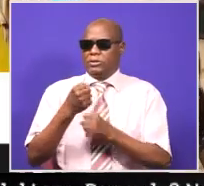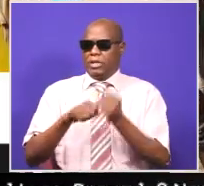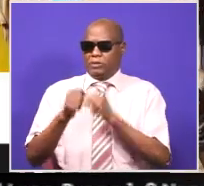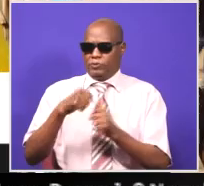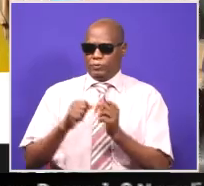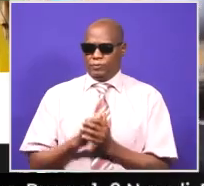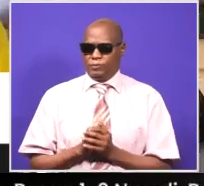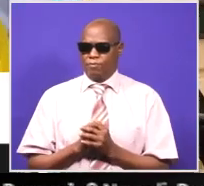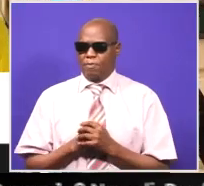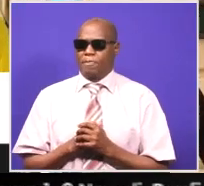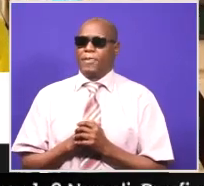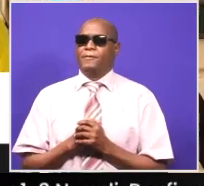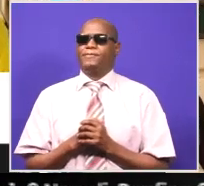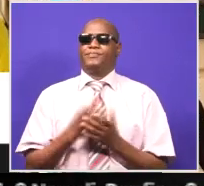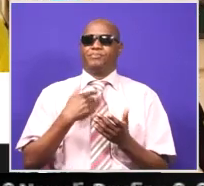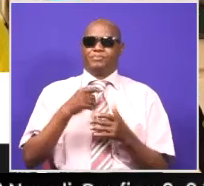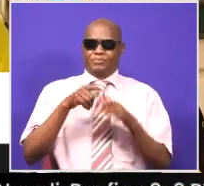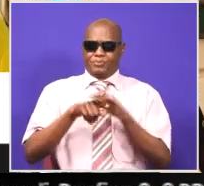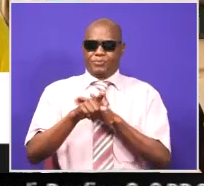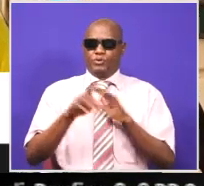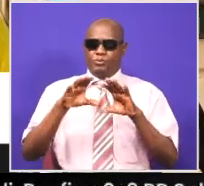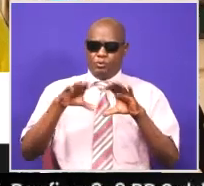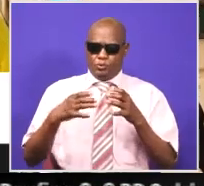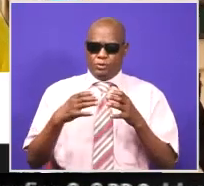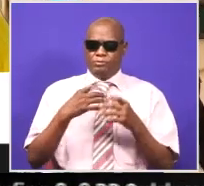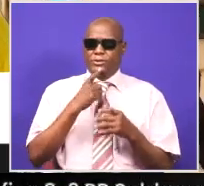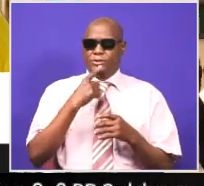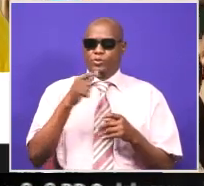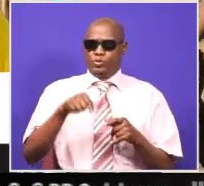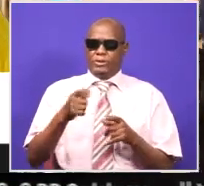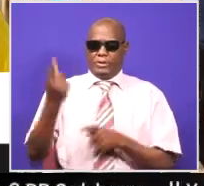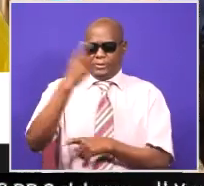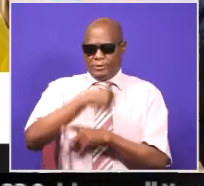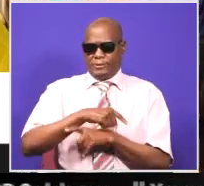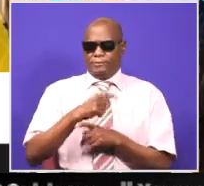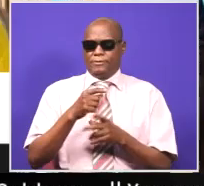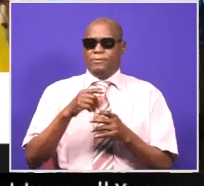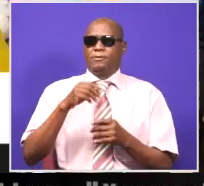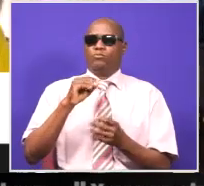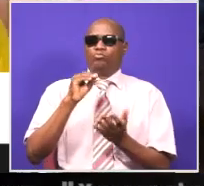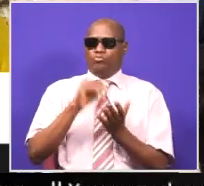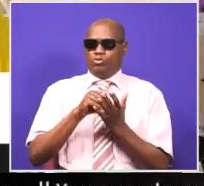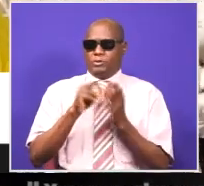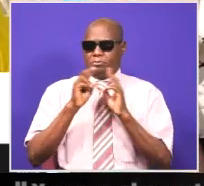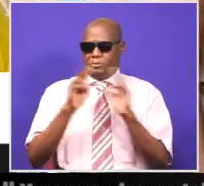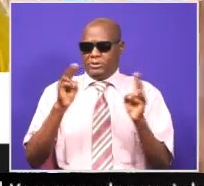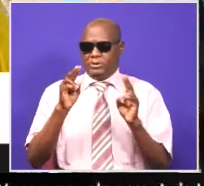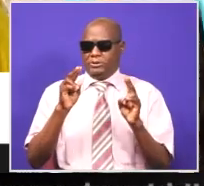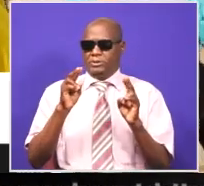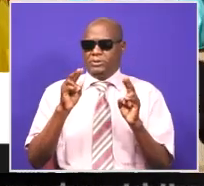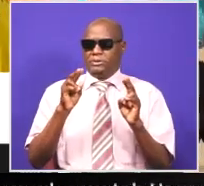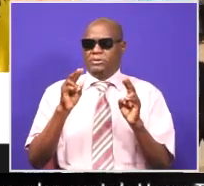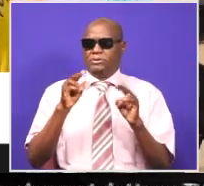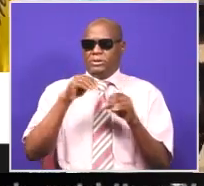Niliingia ndani ya community, nikawaambia leo ni siku ya kuweka peace, mambo ya amani